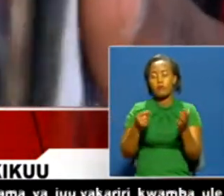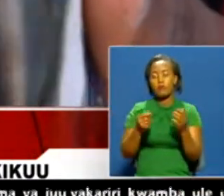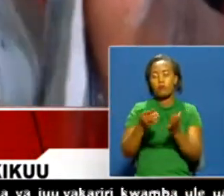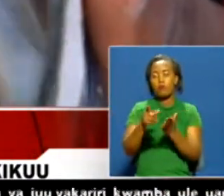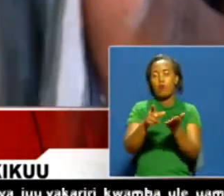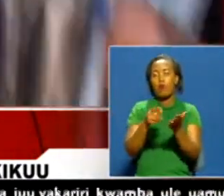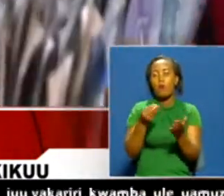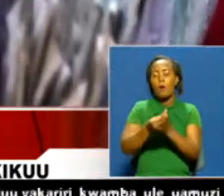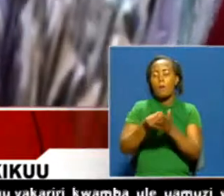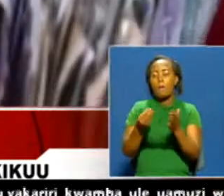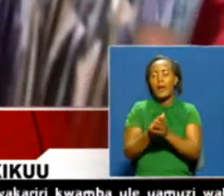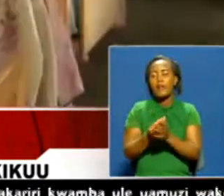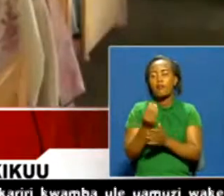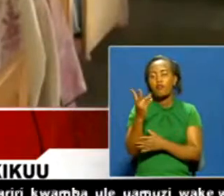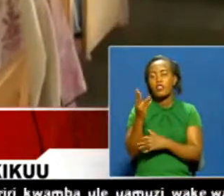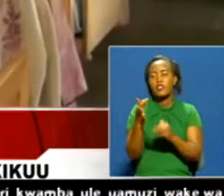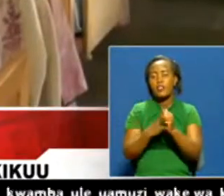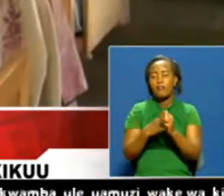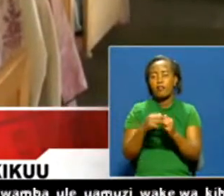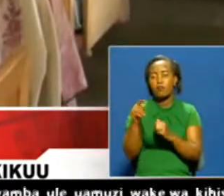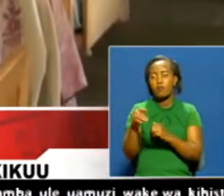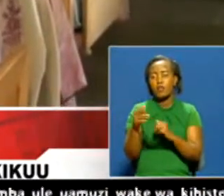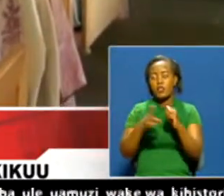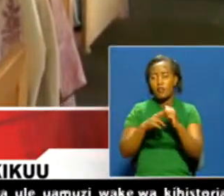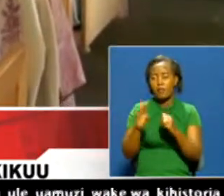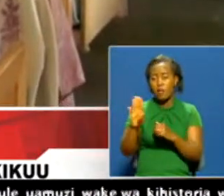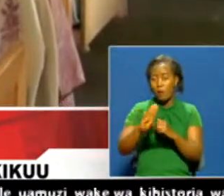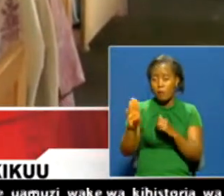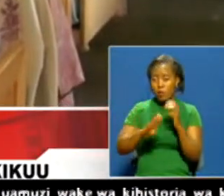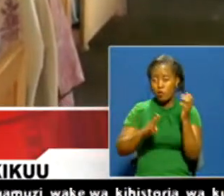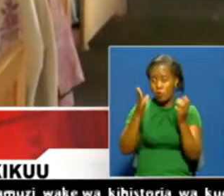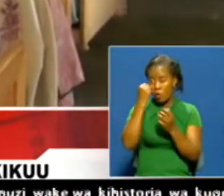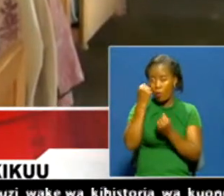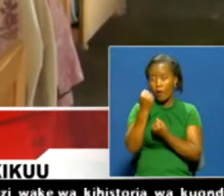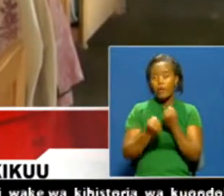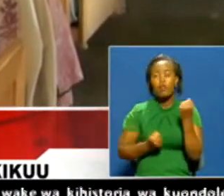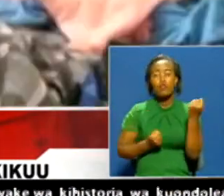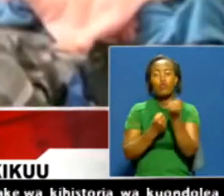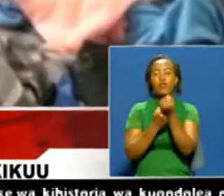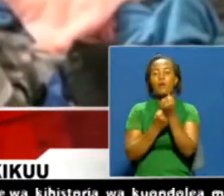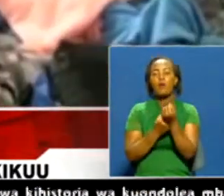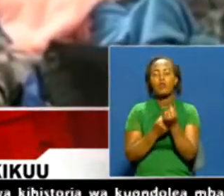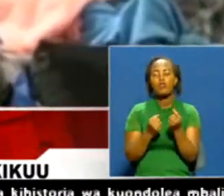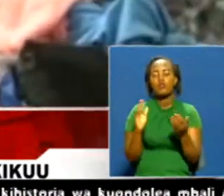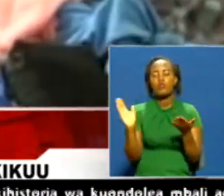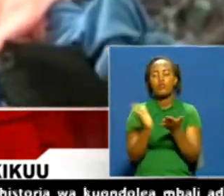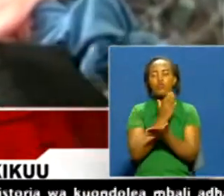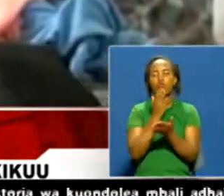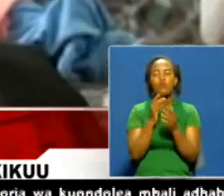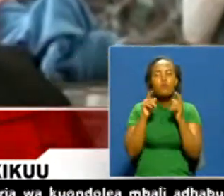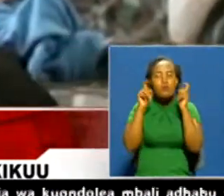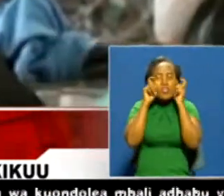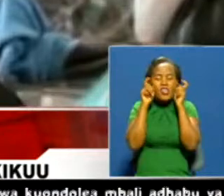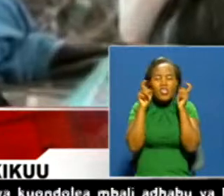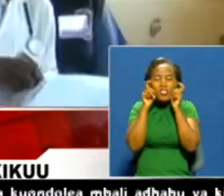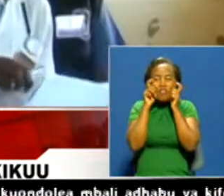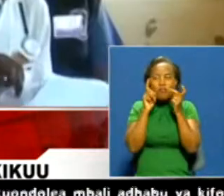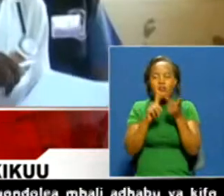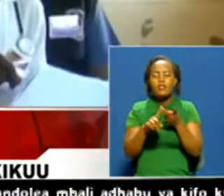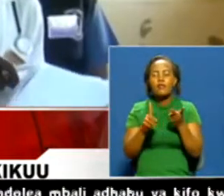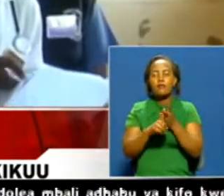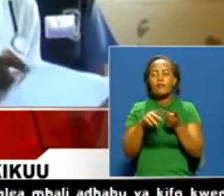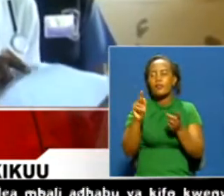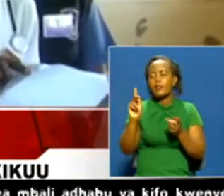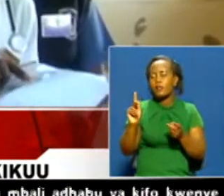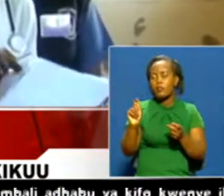bilioni 47.7 kuunga mkono juhudi za kukabiliana na maradhi ya ukimwi, kifua kikuu na ule wa malaria,